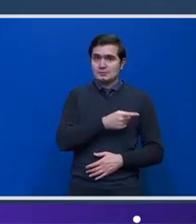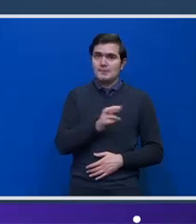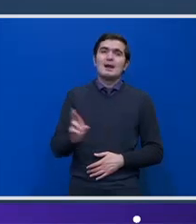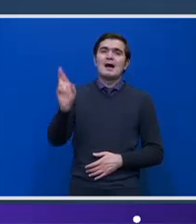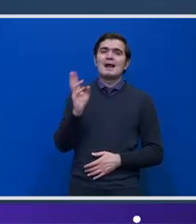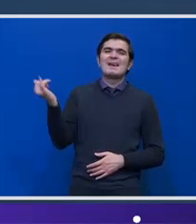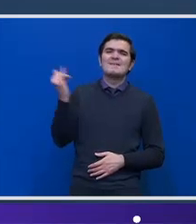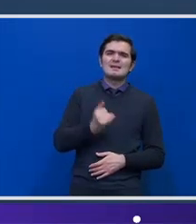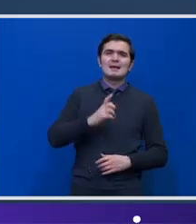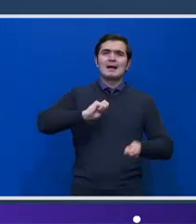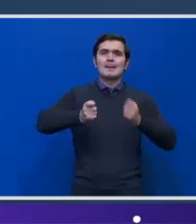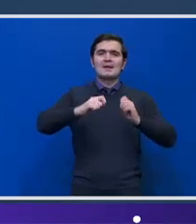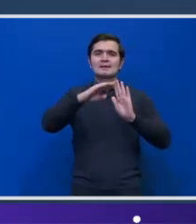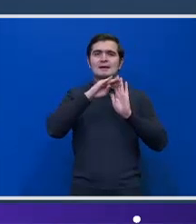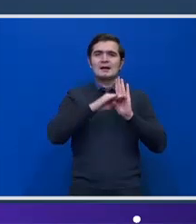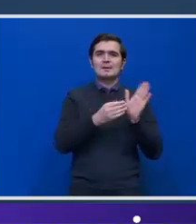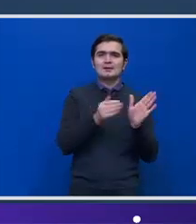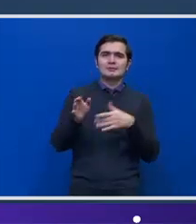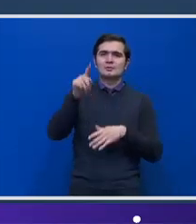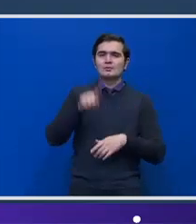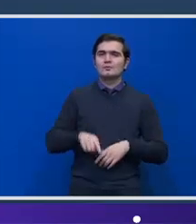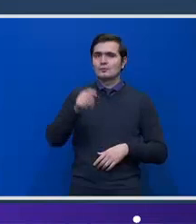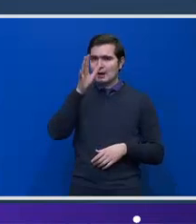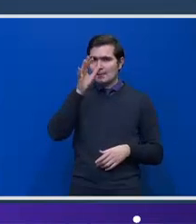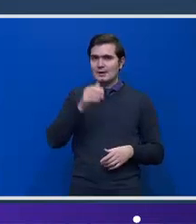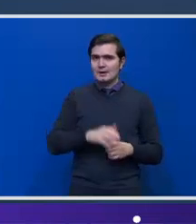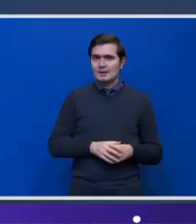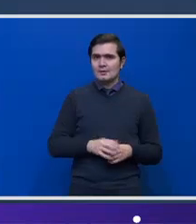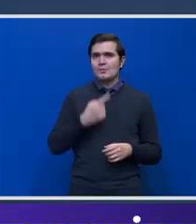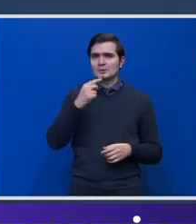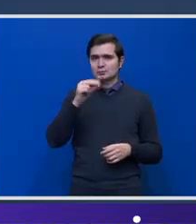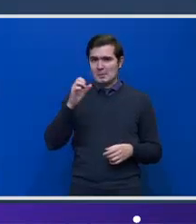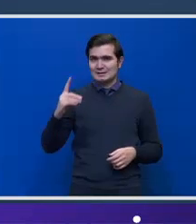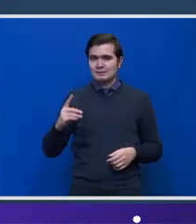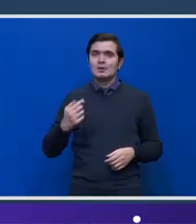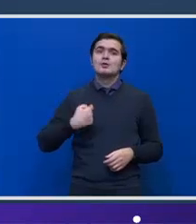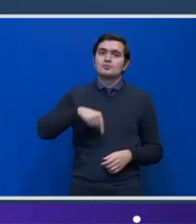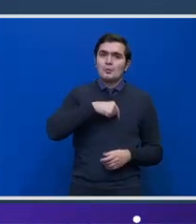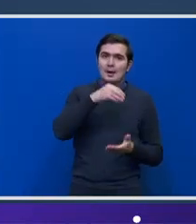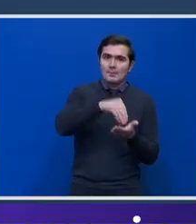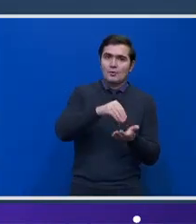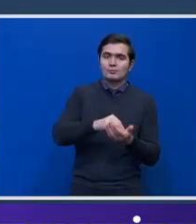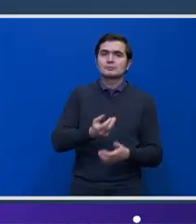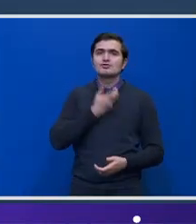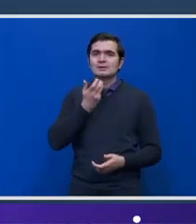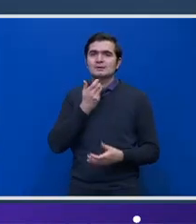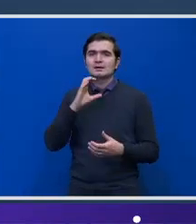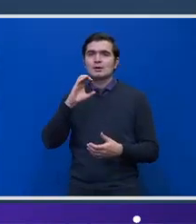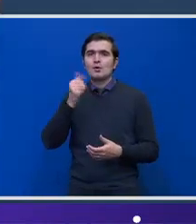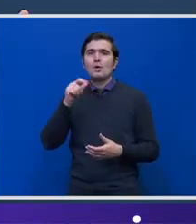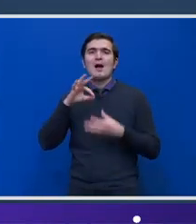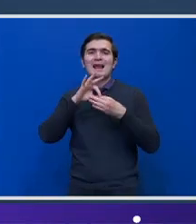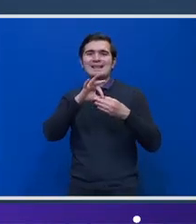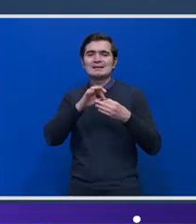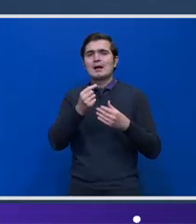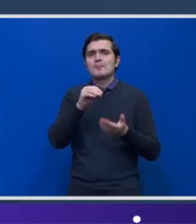piața reglementată începând cu luna aprilie, așa cum au susținut noi am propus, Partidul Social Democrat? Noi am propus în ședința coaliției